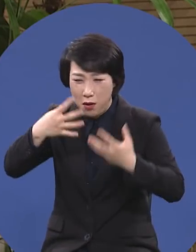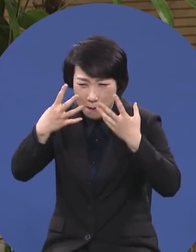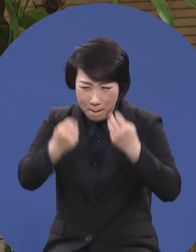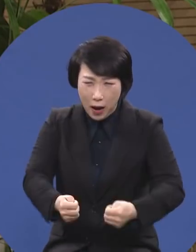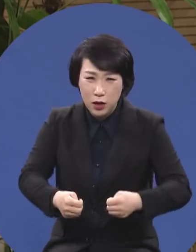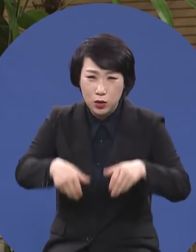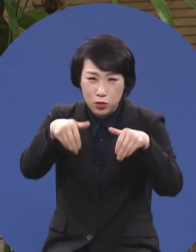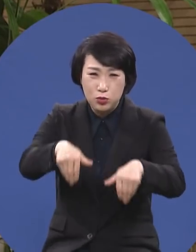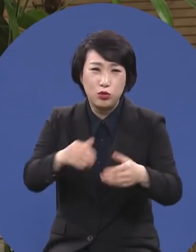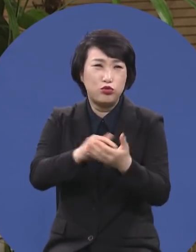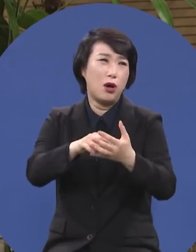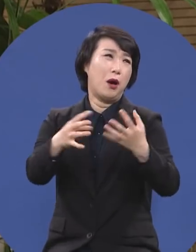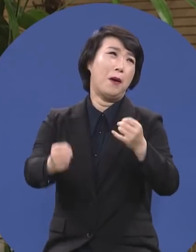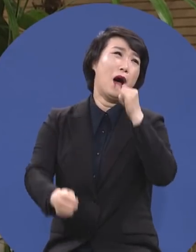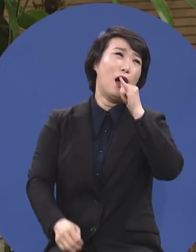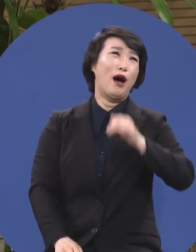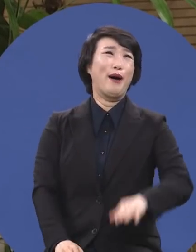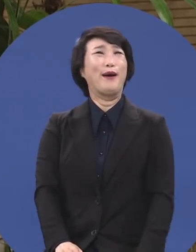품꾼이 많다.